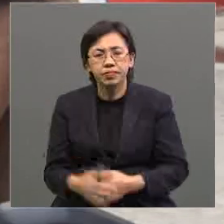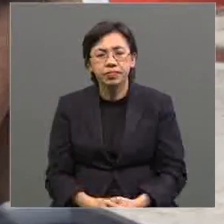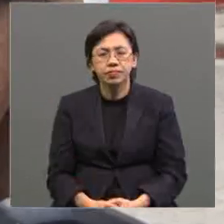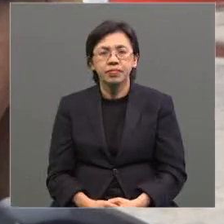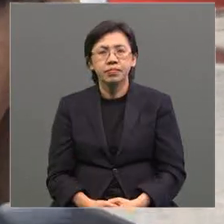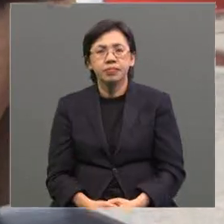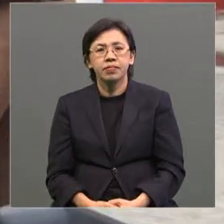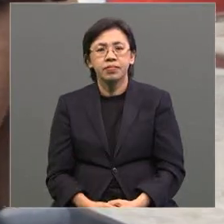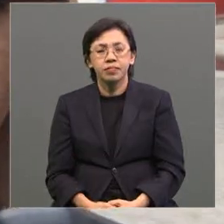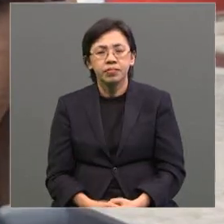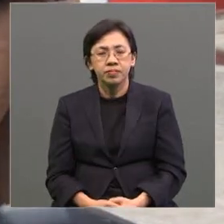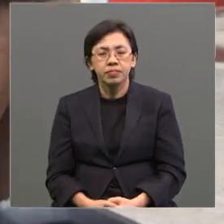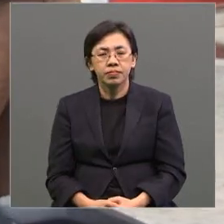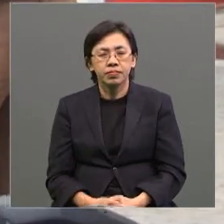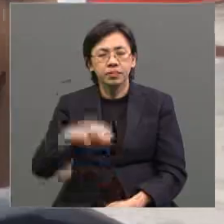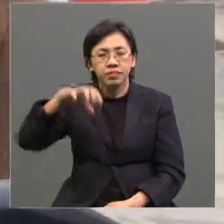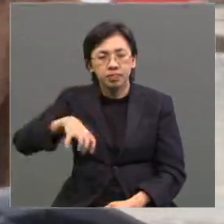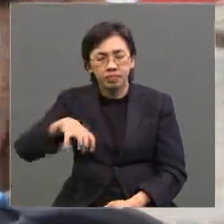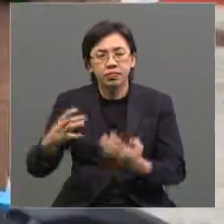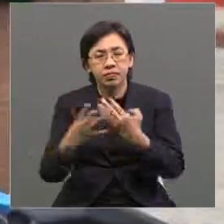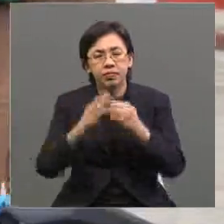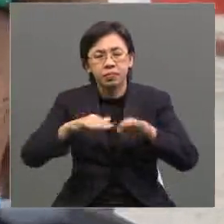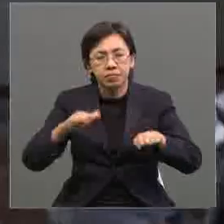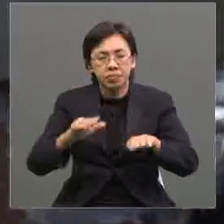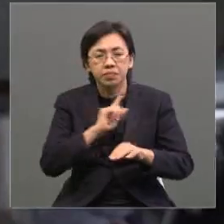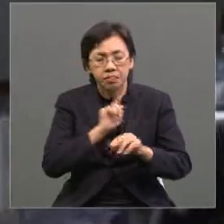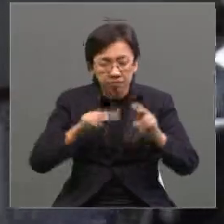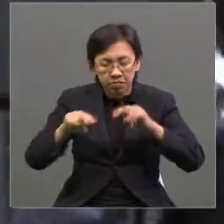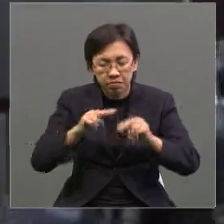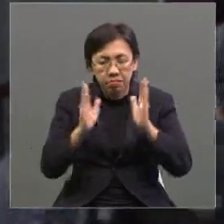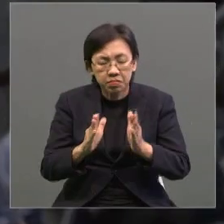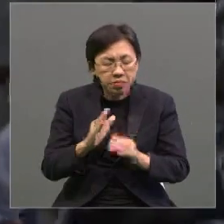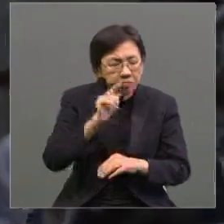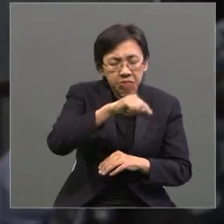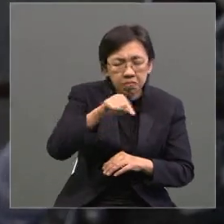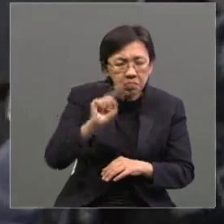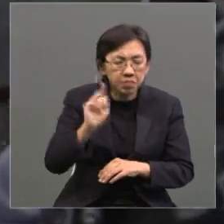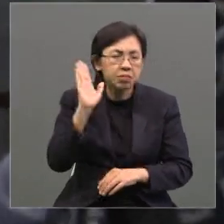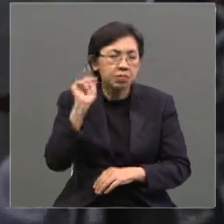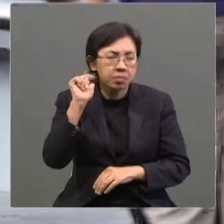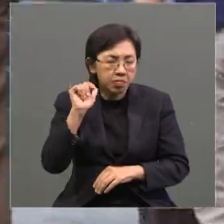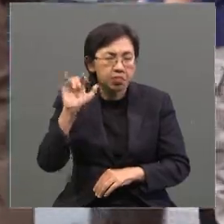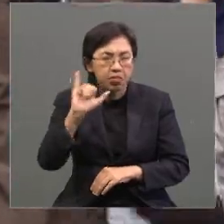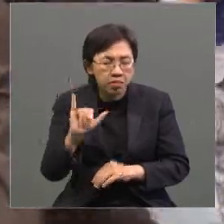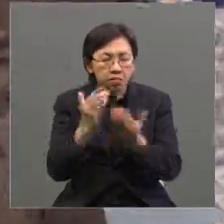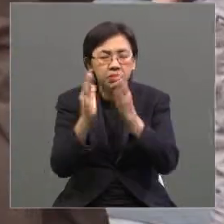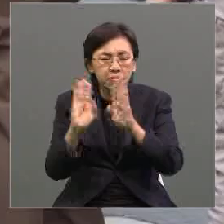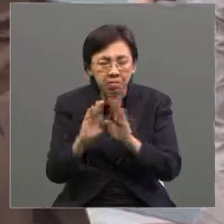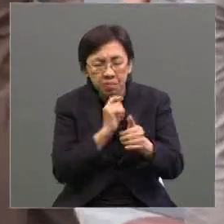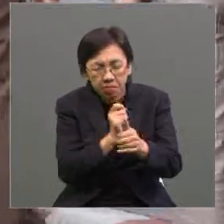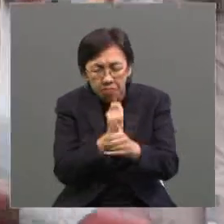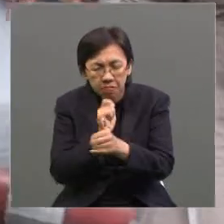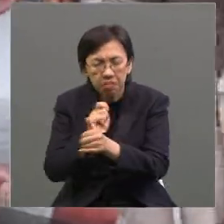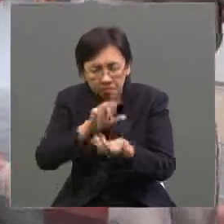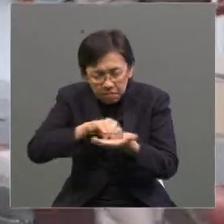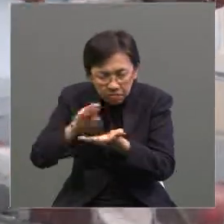นอกจากนี้นะคะทางกรมพินิจก็จะร่วมในกระบวนการสอบสวนคนรอบข้างไม่ว่าจะเป็นพ่อแม่เครือญาติเพื่อหาสาเหตุที่แท้จริ